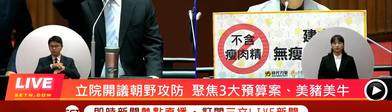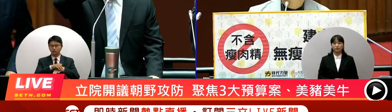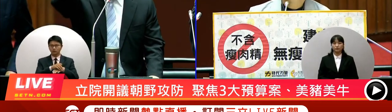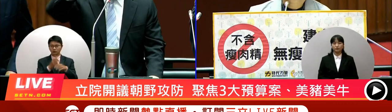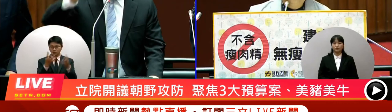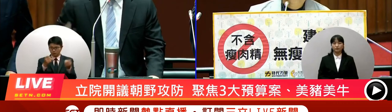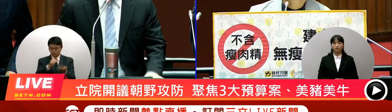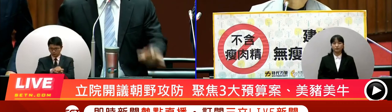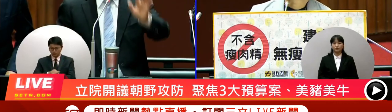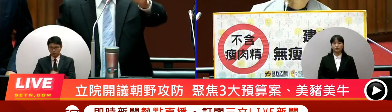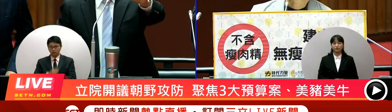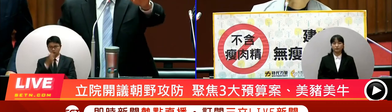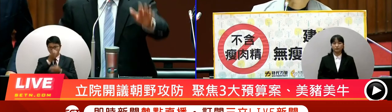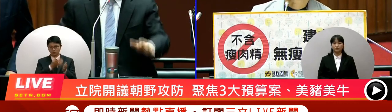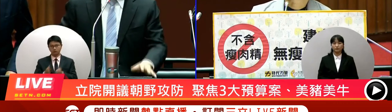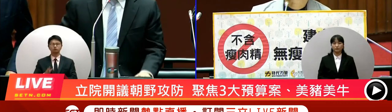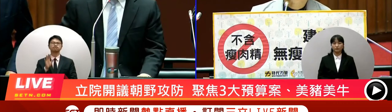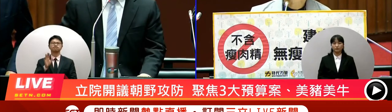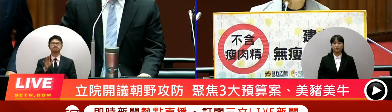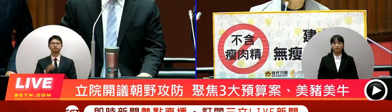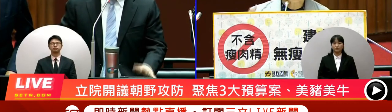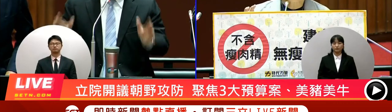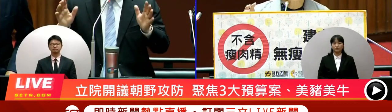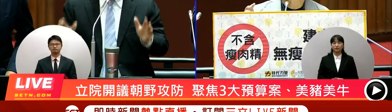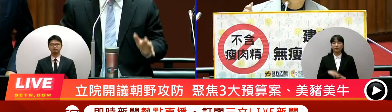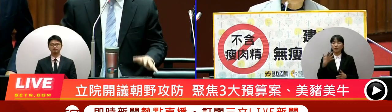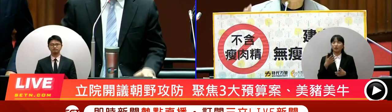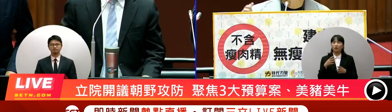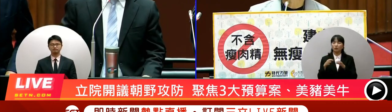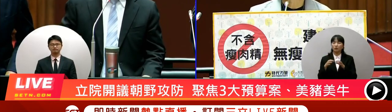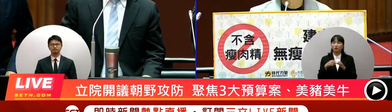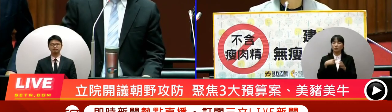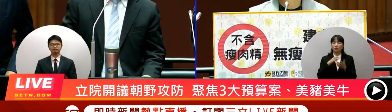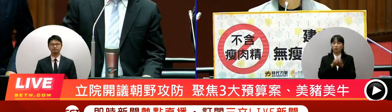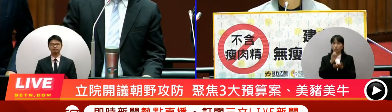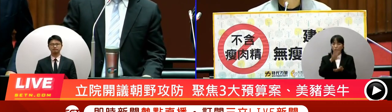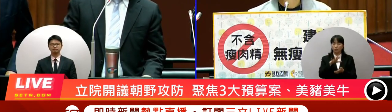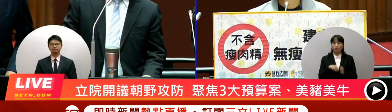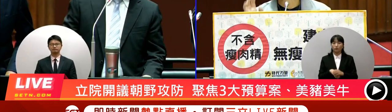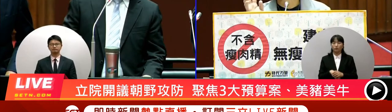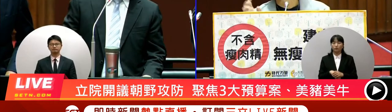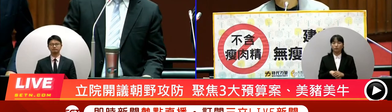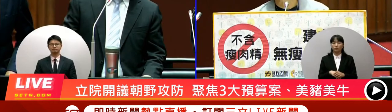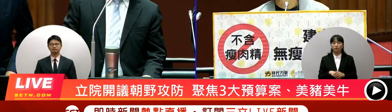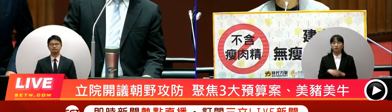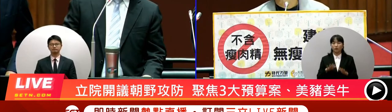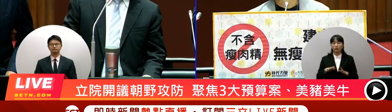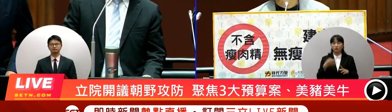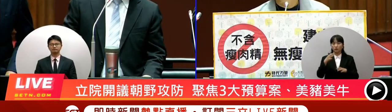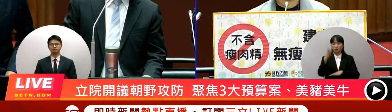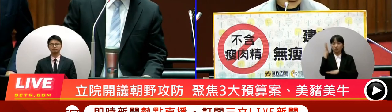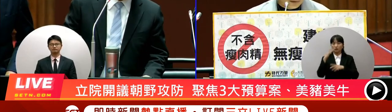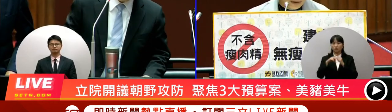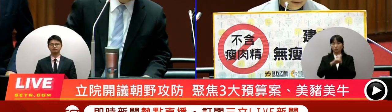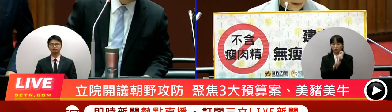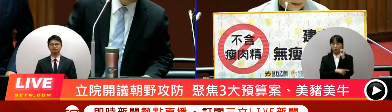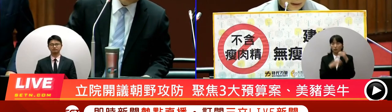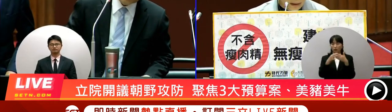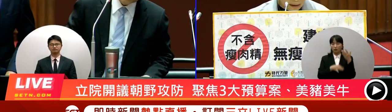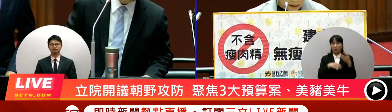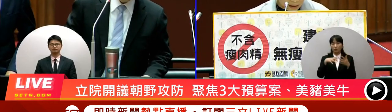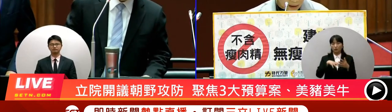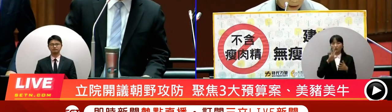这个老师说了，台湾人爱吃。 但是院长，院长，我跟你讲哈， 其实我们财政部的法规哈，我们有一